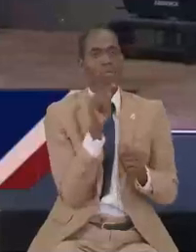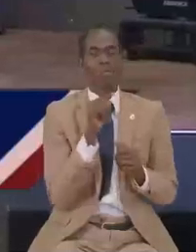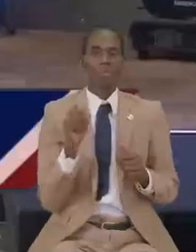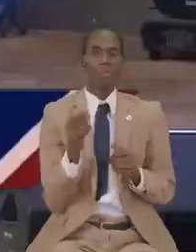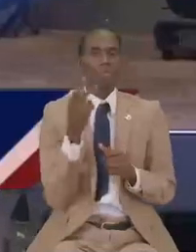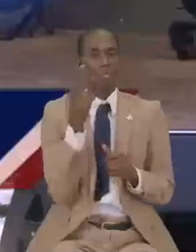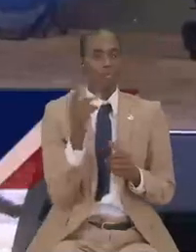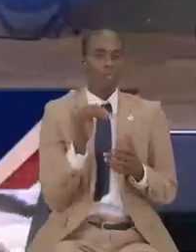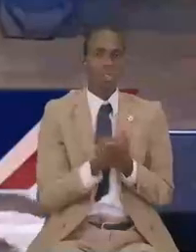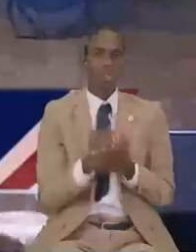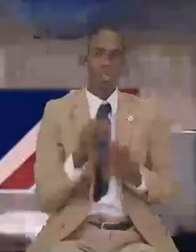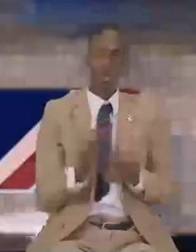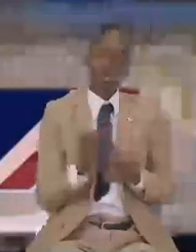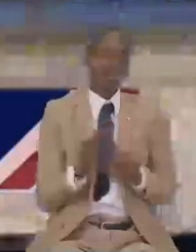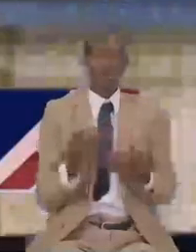captivité ne vient pas